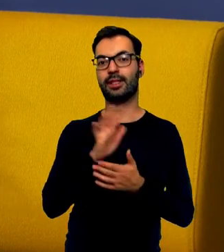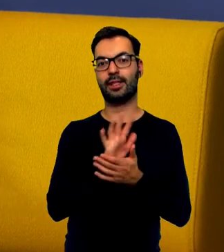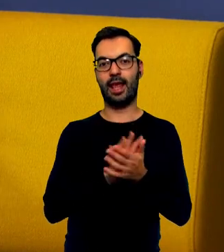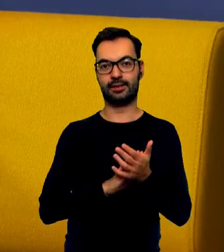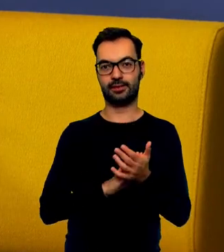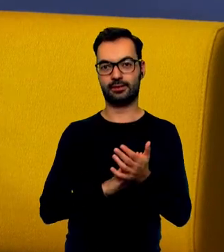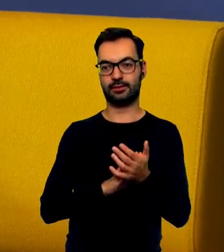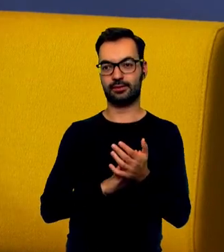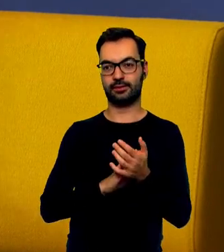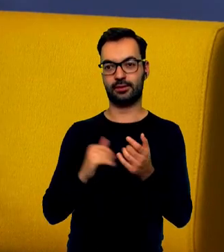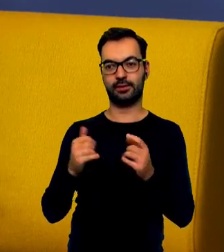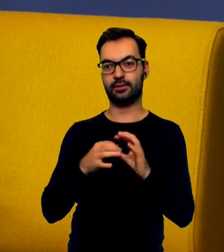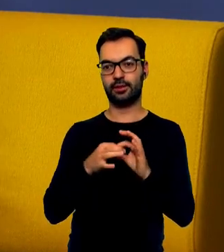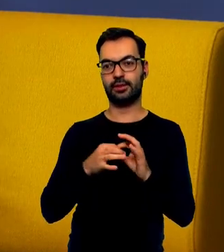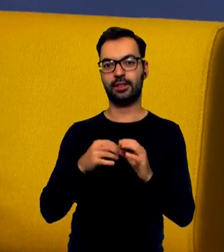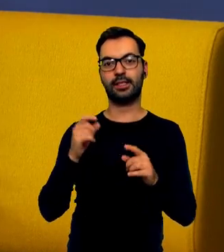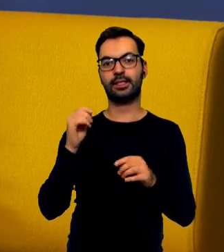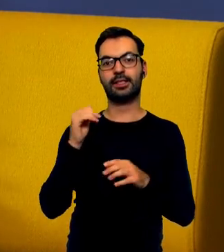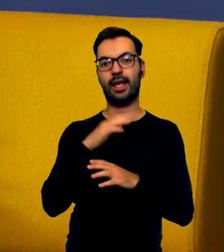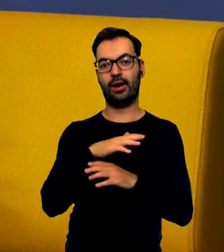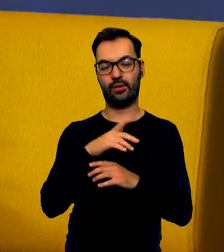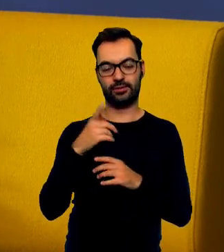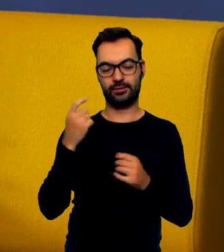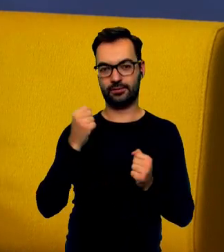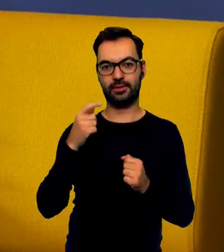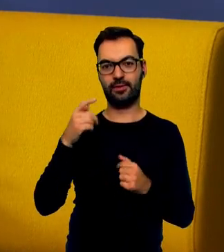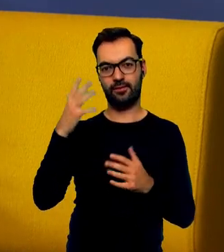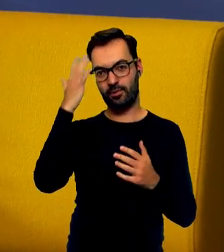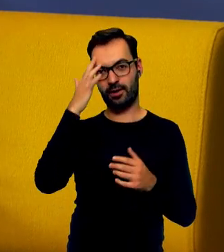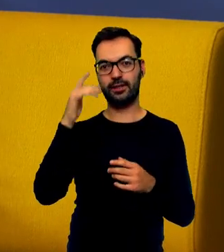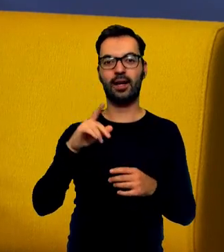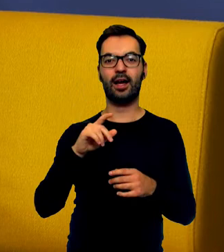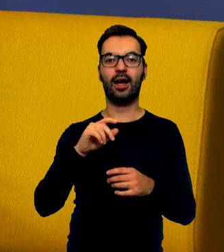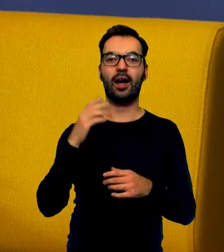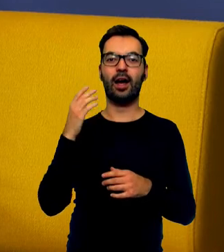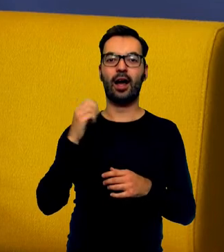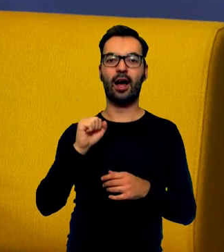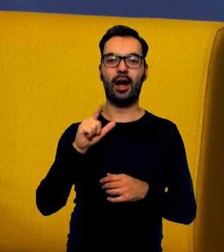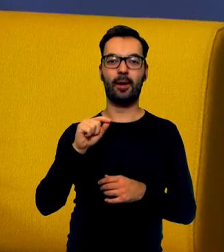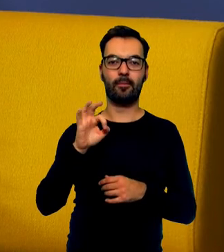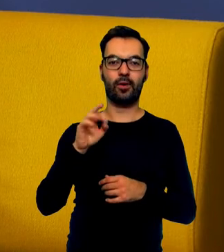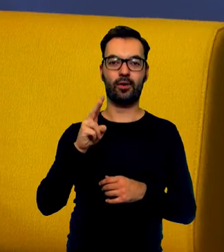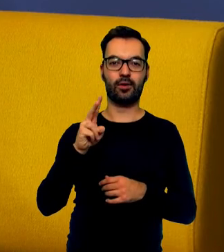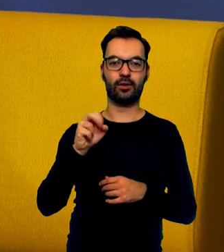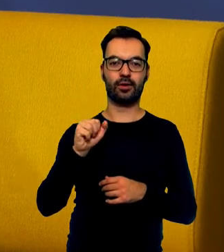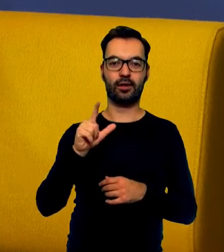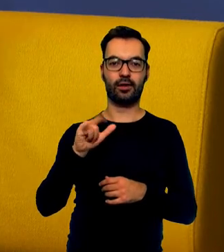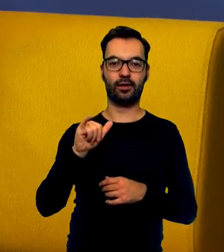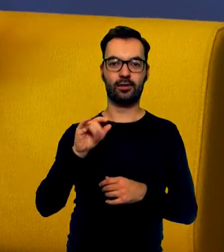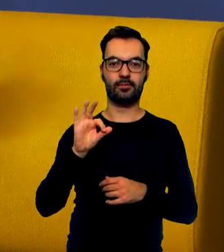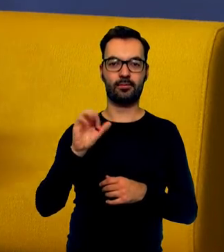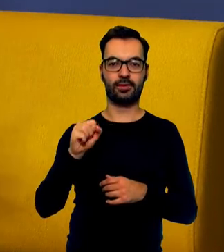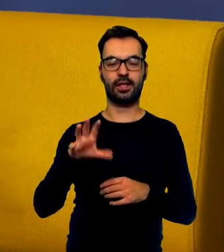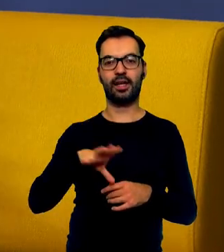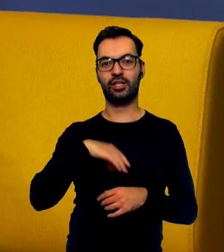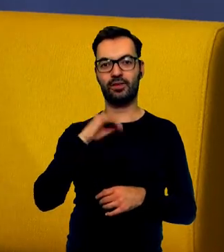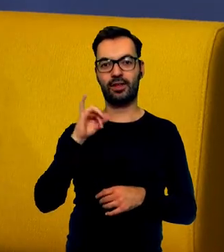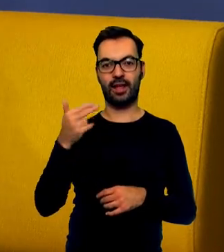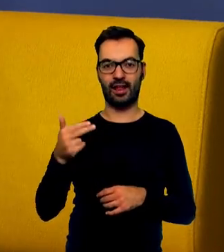zachodniej wyobraźni, czyli z Apokalipsy świętego Jana, która to Apokalipsa świętego Jana no,